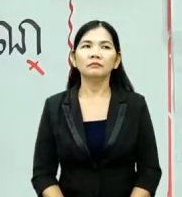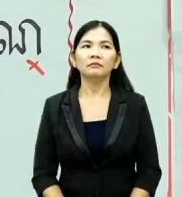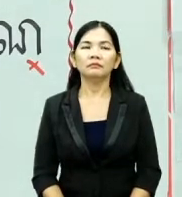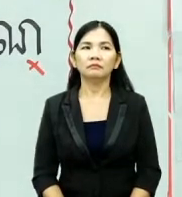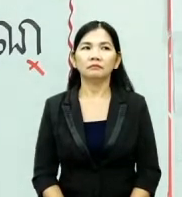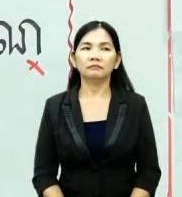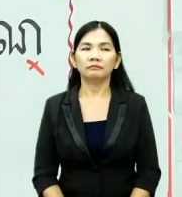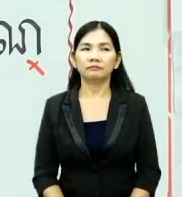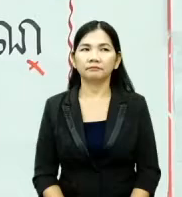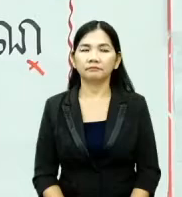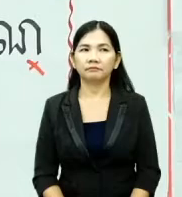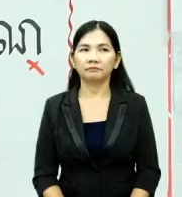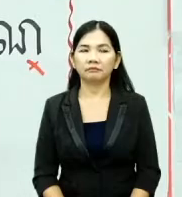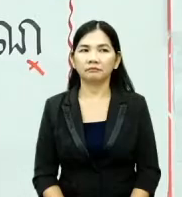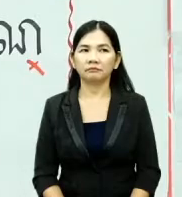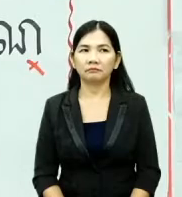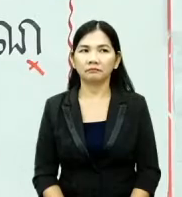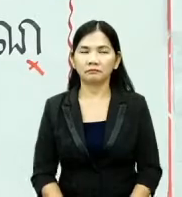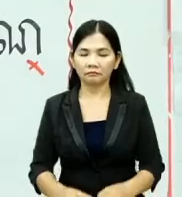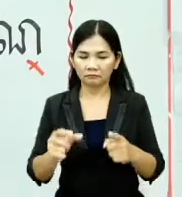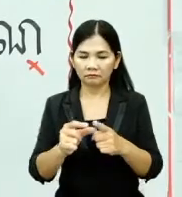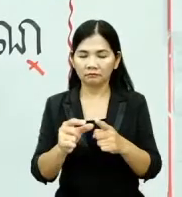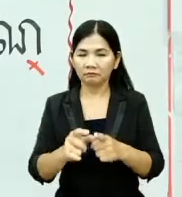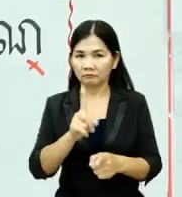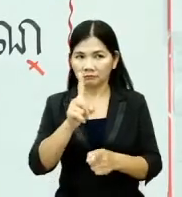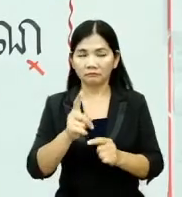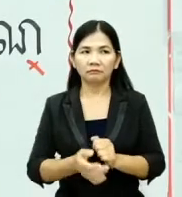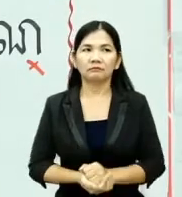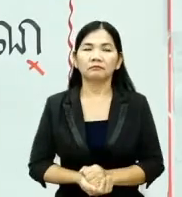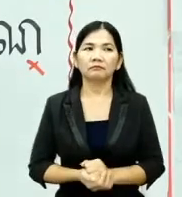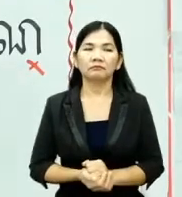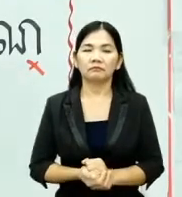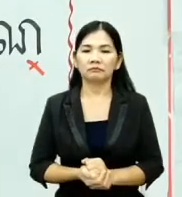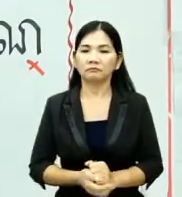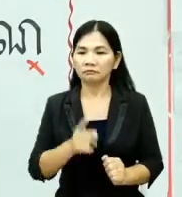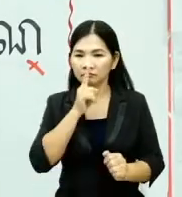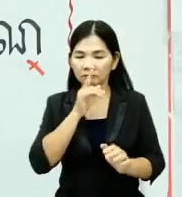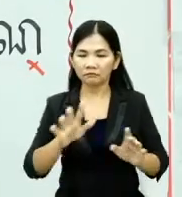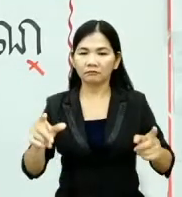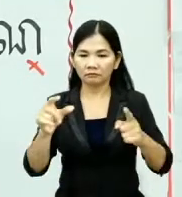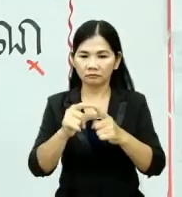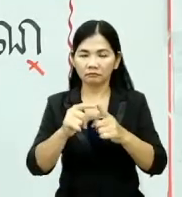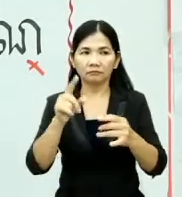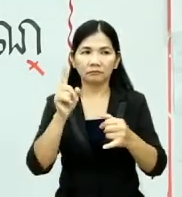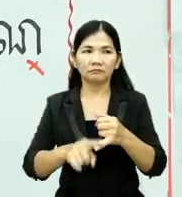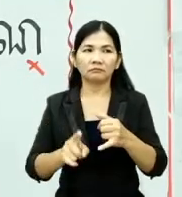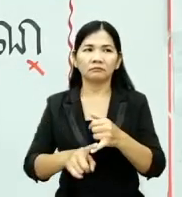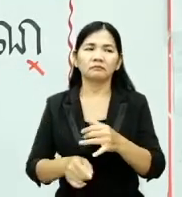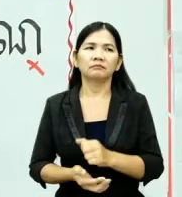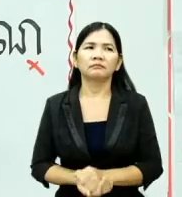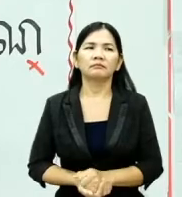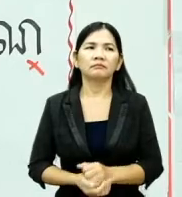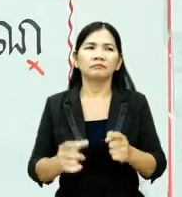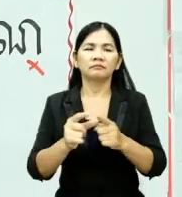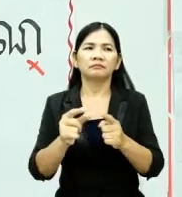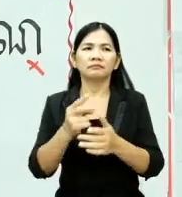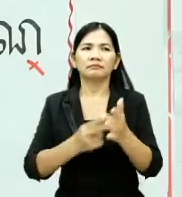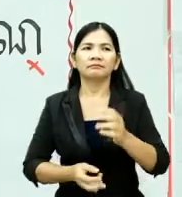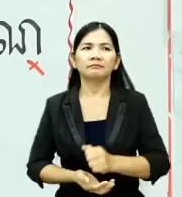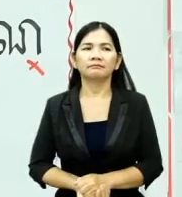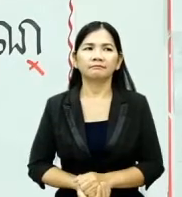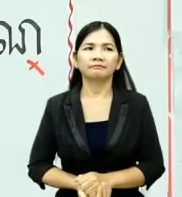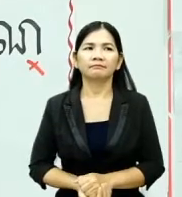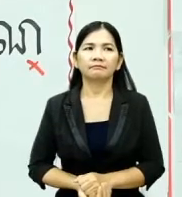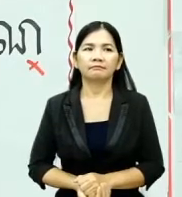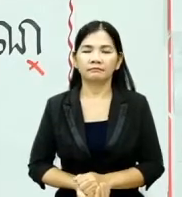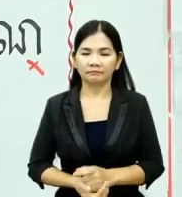chà anh lấy chiếc bàn bị mùi tiết hai là con chiếc bàn bị ấm nót sau bị chân cây đi phòng đá bị ở vậy đấy tôi con chà